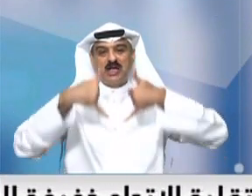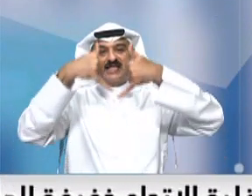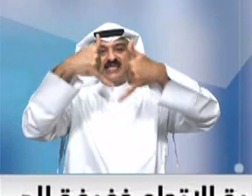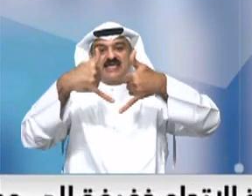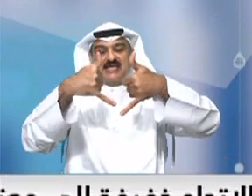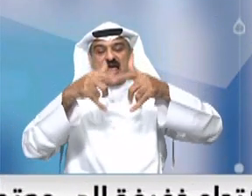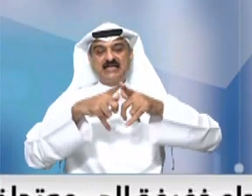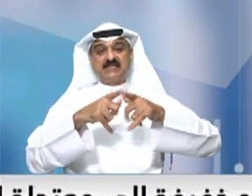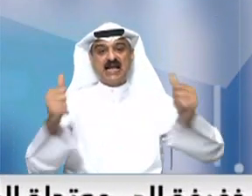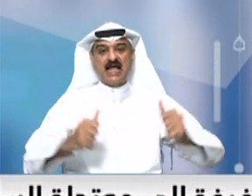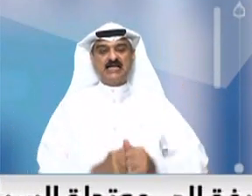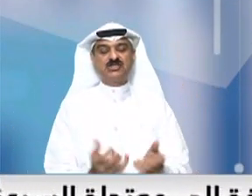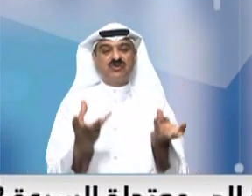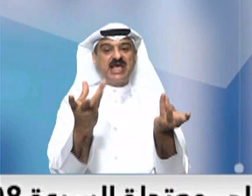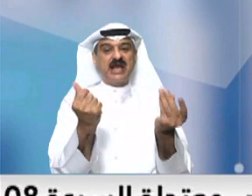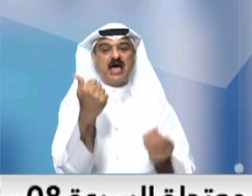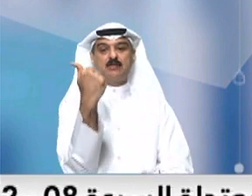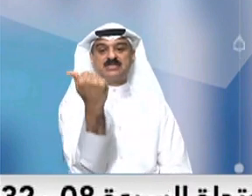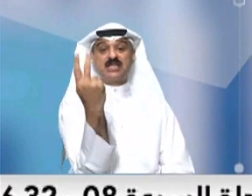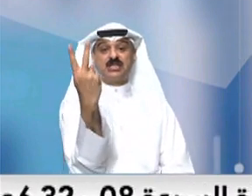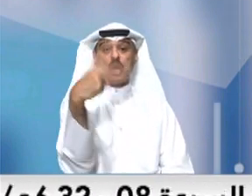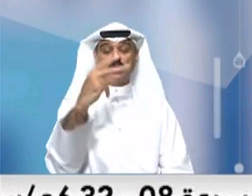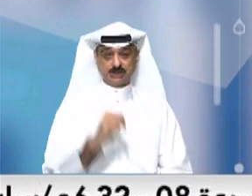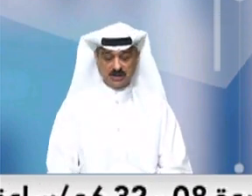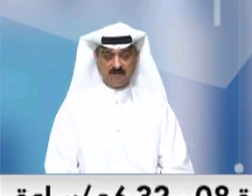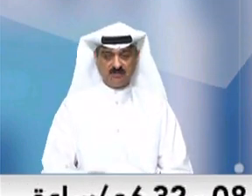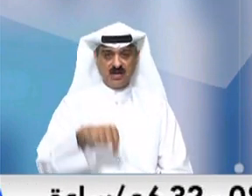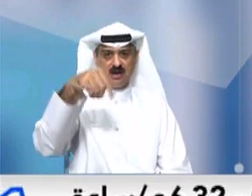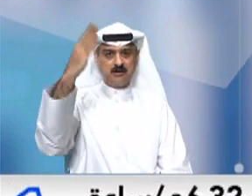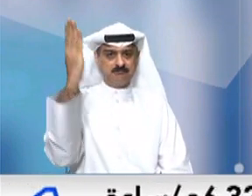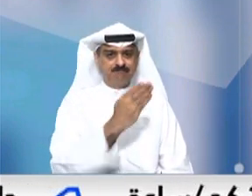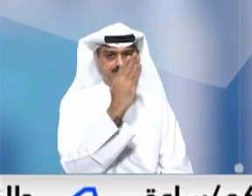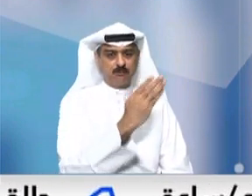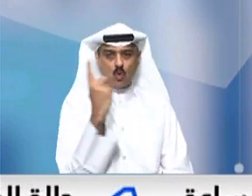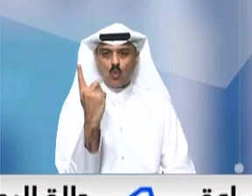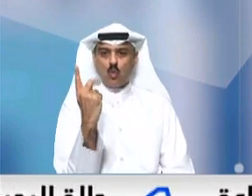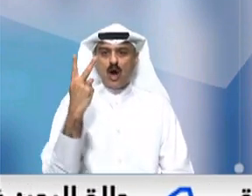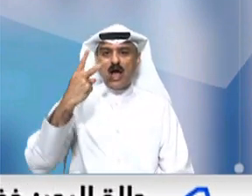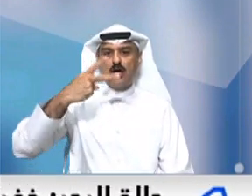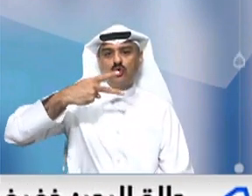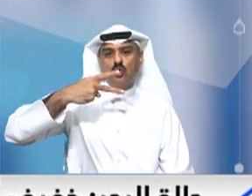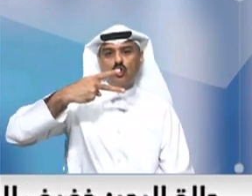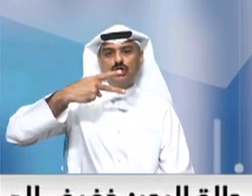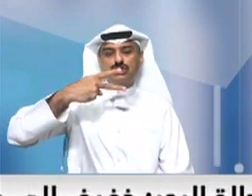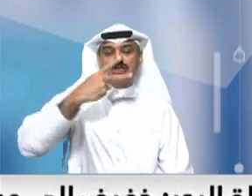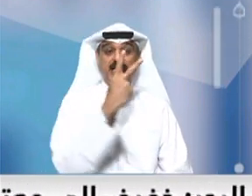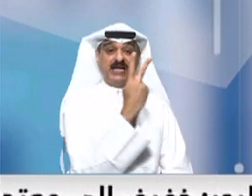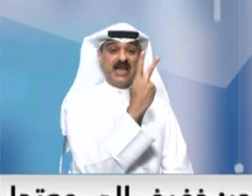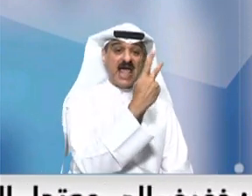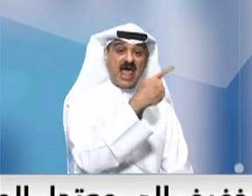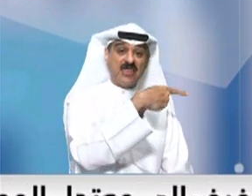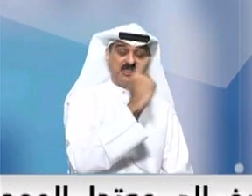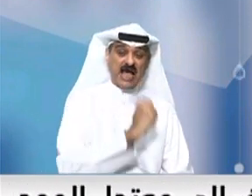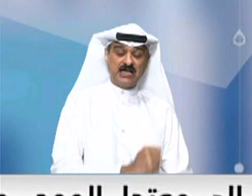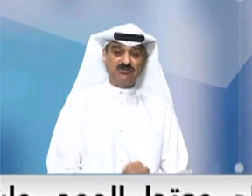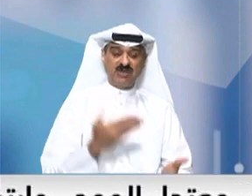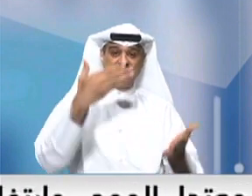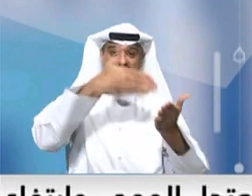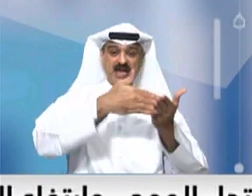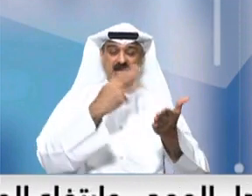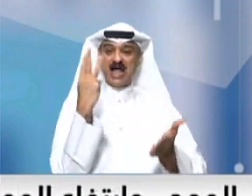نسختها 26 المقررة خلال الفترة ما بين 21 من ديسمبر من العام الجاري وحتى 3 من يناير